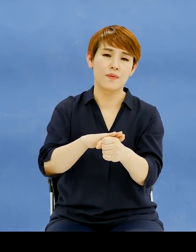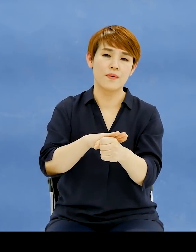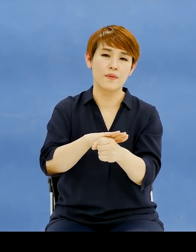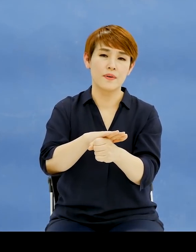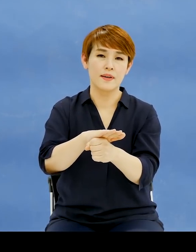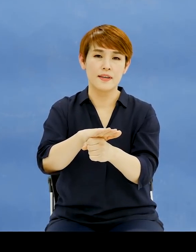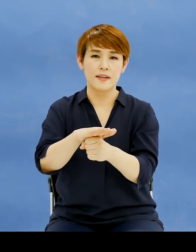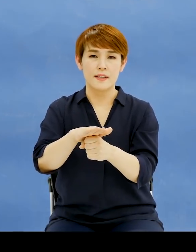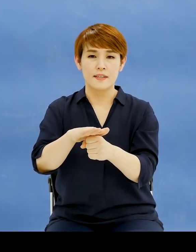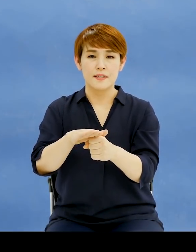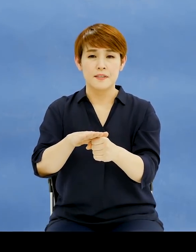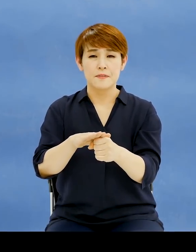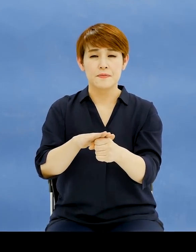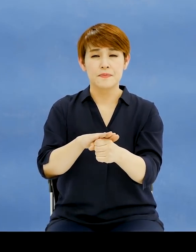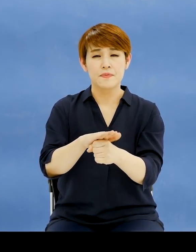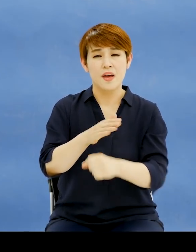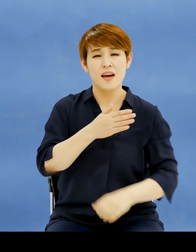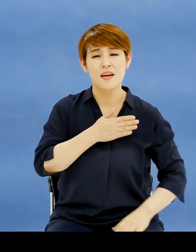사랑해요.